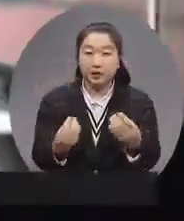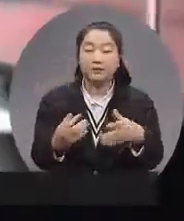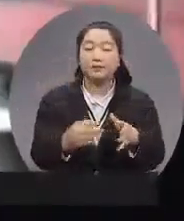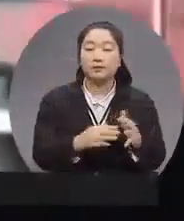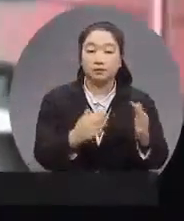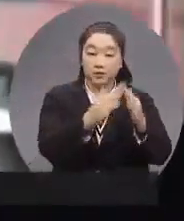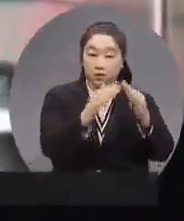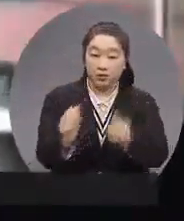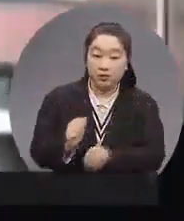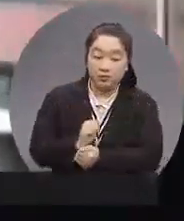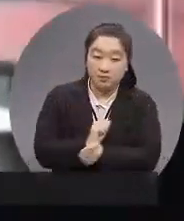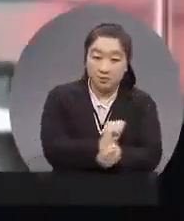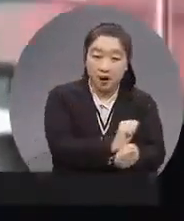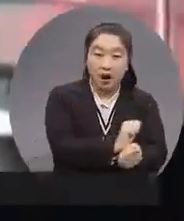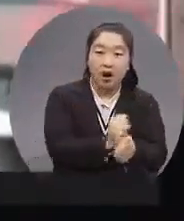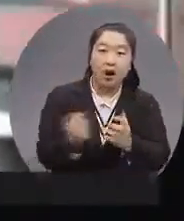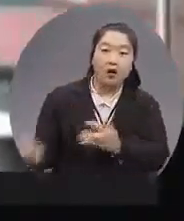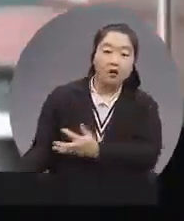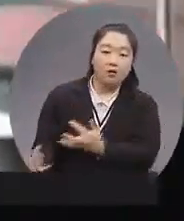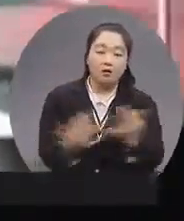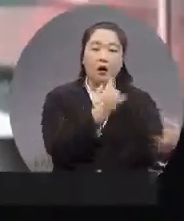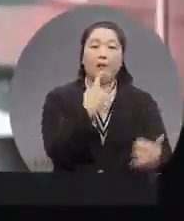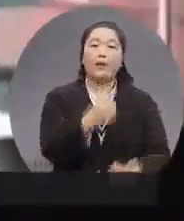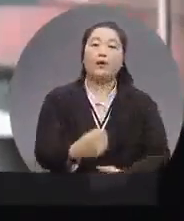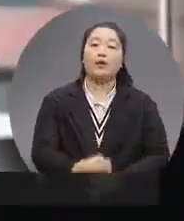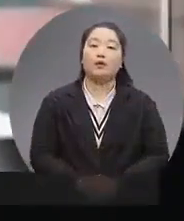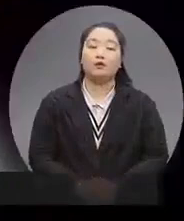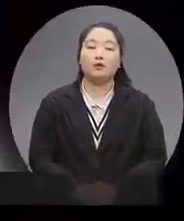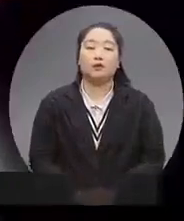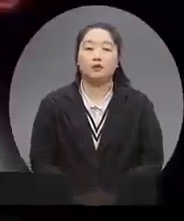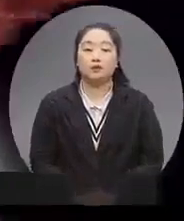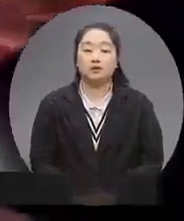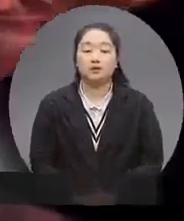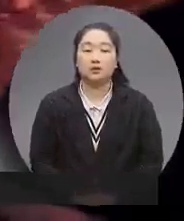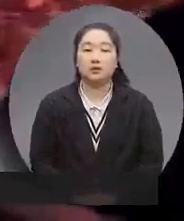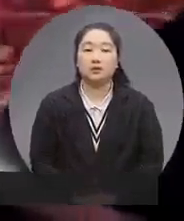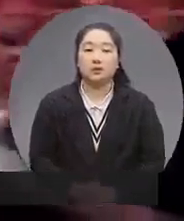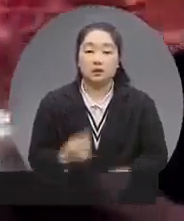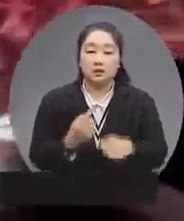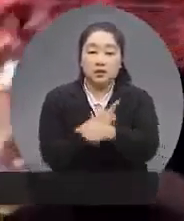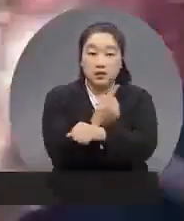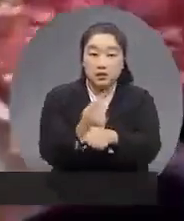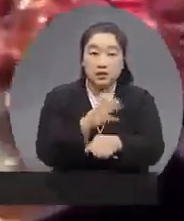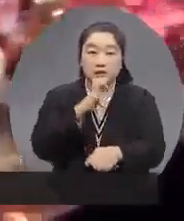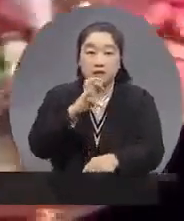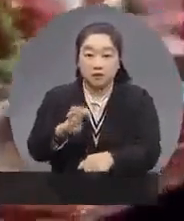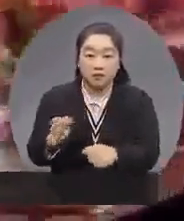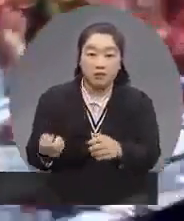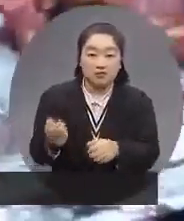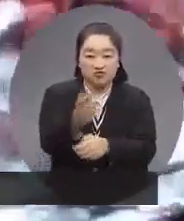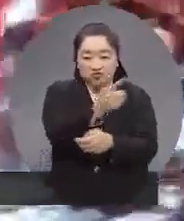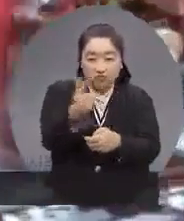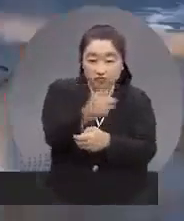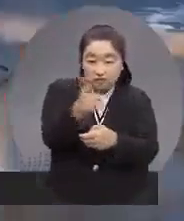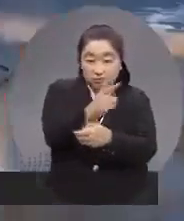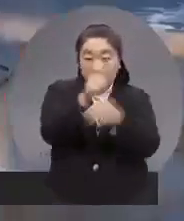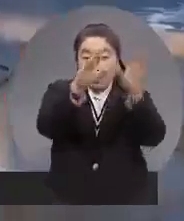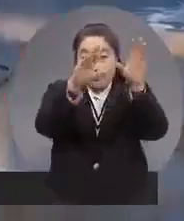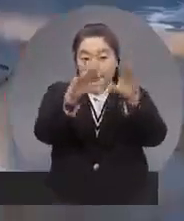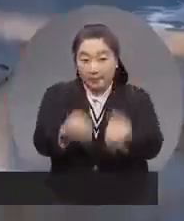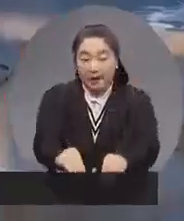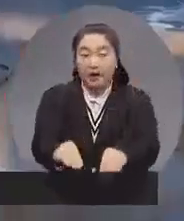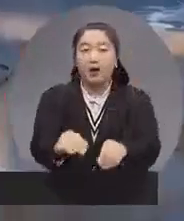주유소로 번지면서 자칫 더 큰 화재로 이어질 뻔 했습니다 1시간 40분 만에 불길을 잡은 소방당국은